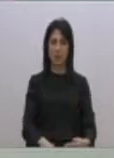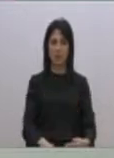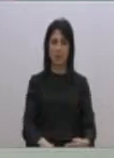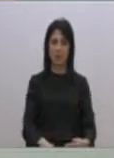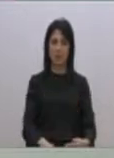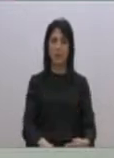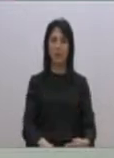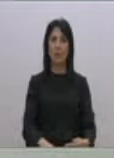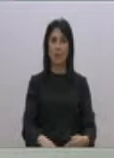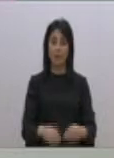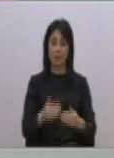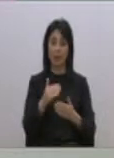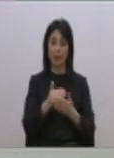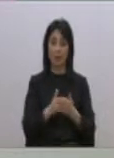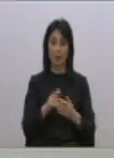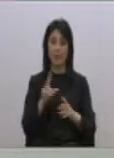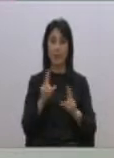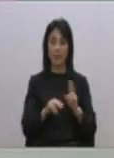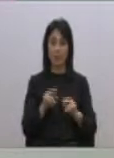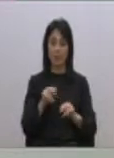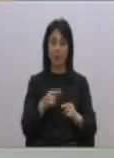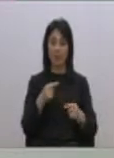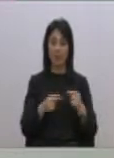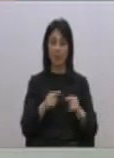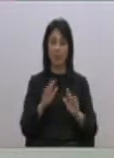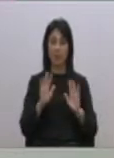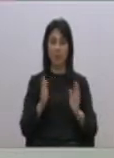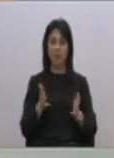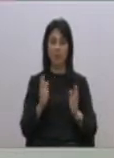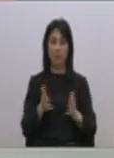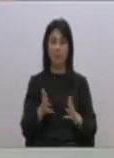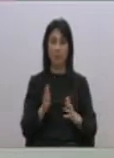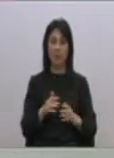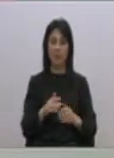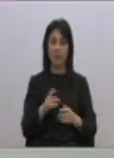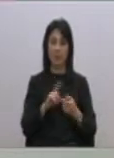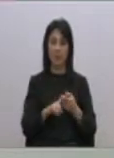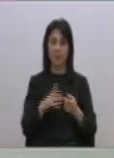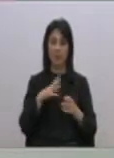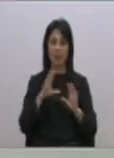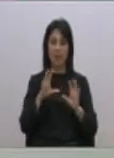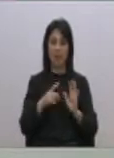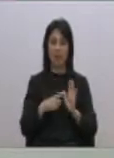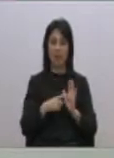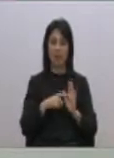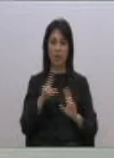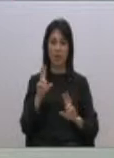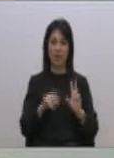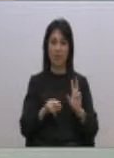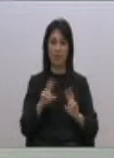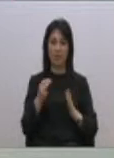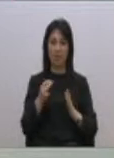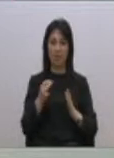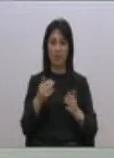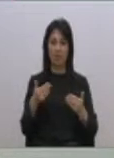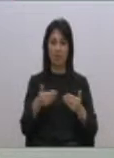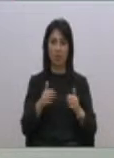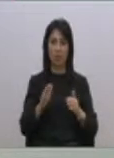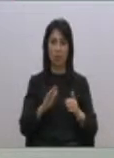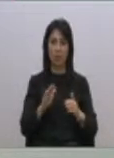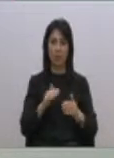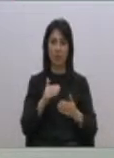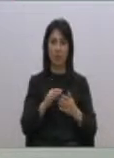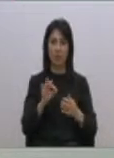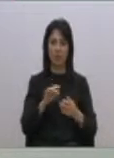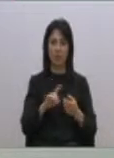მეექვსე პუნქტი, ამ მუხლით გათვალისწინებული დავების შემთხვევაში ვრცელდება საქართველოს კანონმდებლობით გათვალისწინებული მოთხოვნები ინსოლვენციის